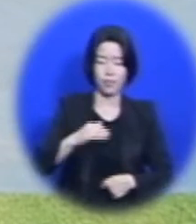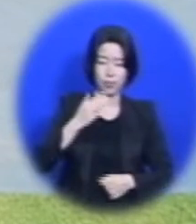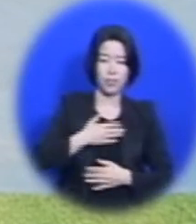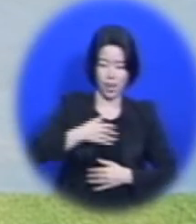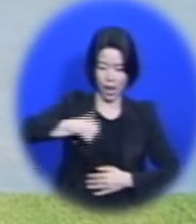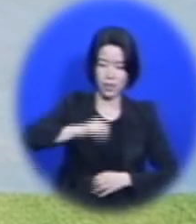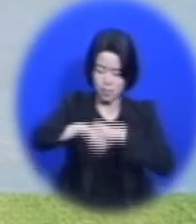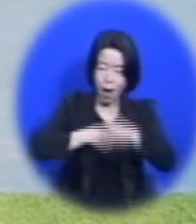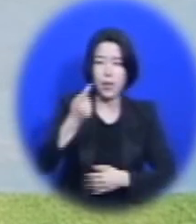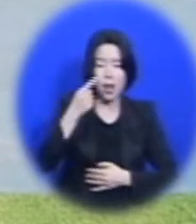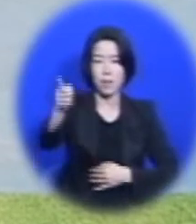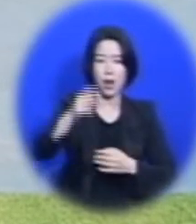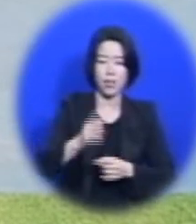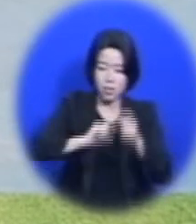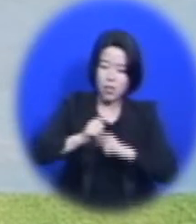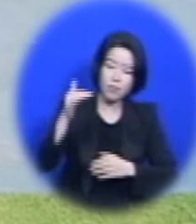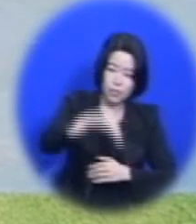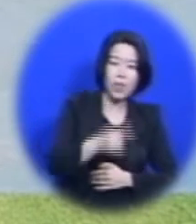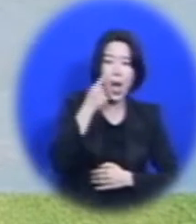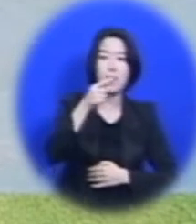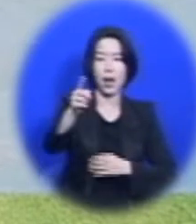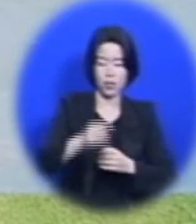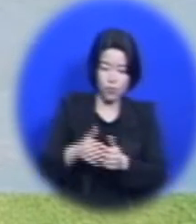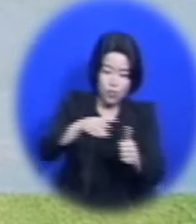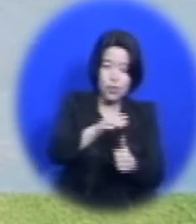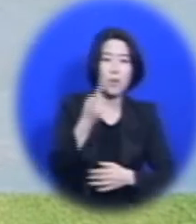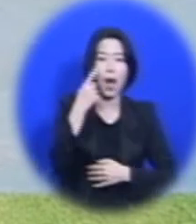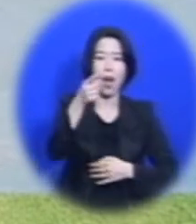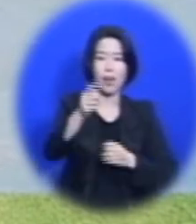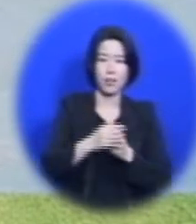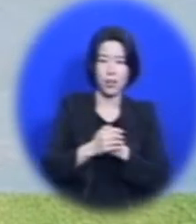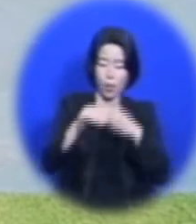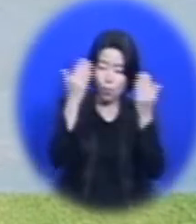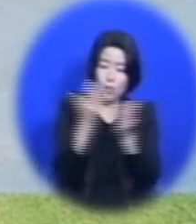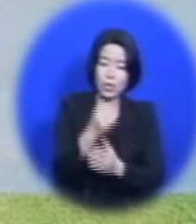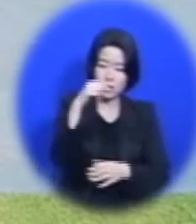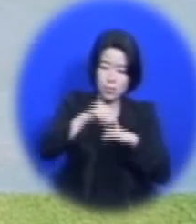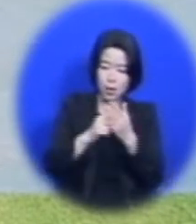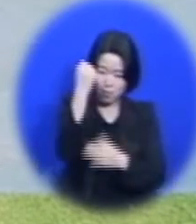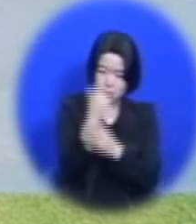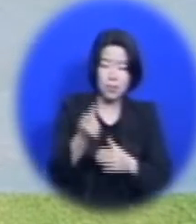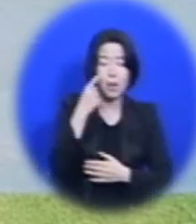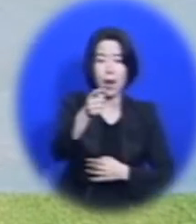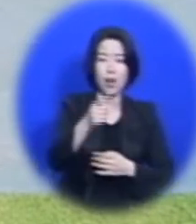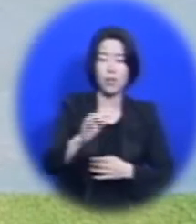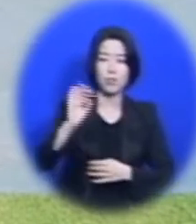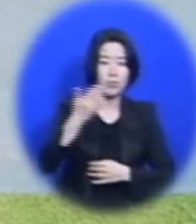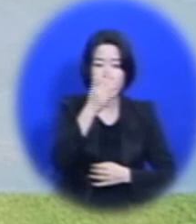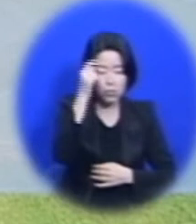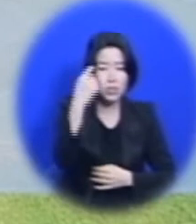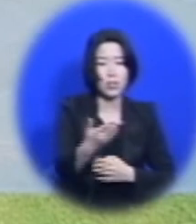해봐. 더 타락시켜봐. 죽여봐. 완전히 폐인 만들어봐. 되나 안 되나. 너는